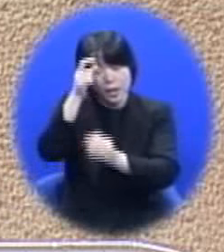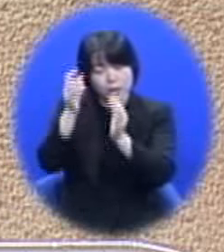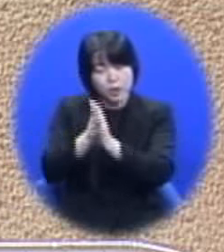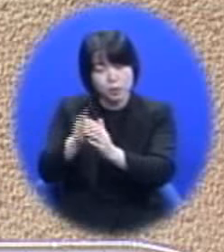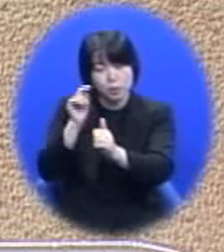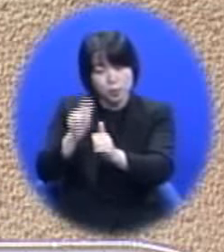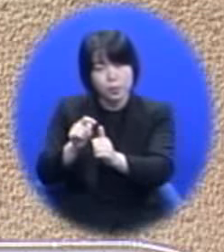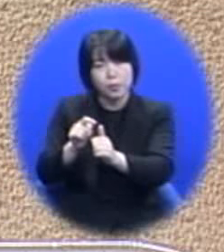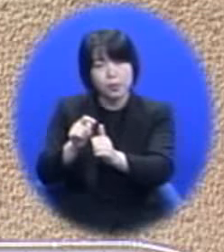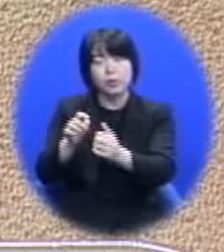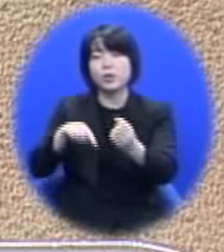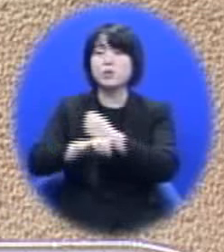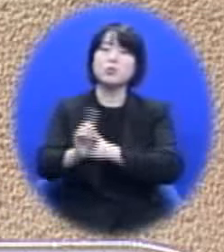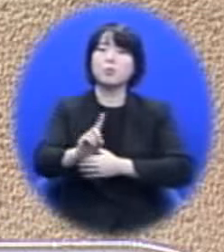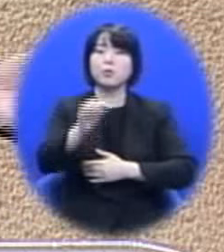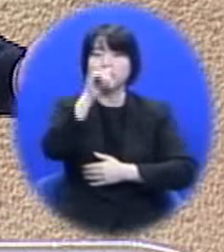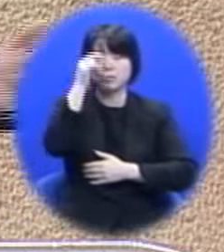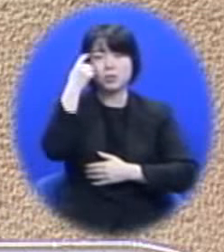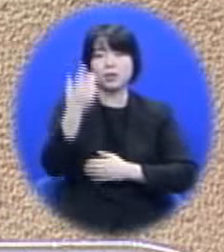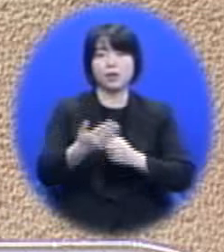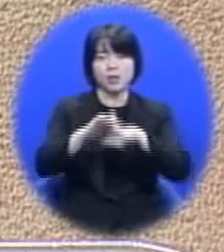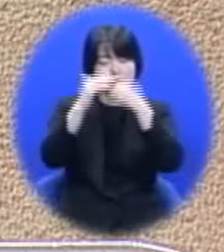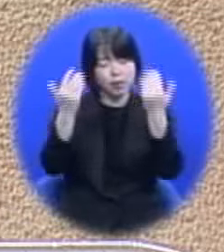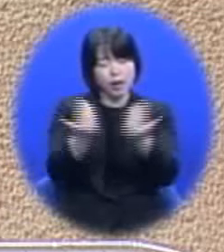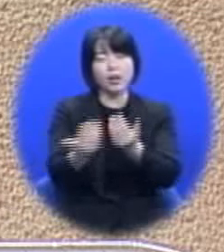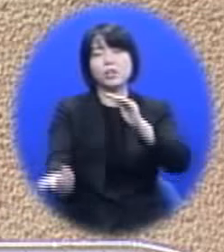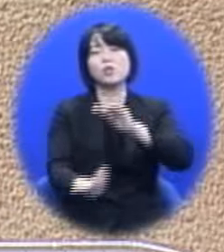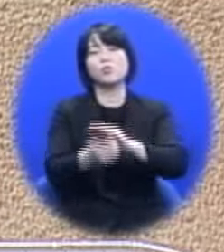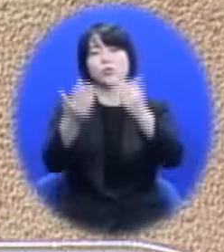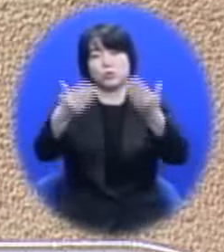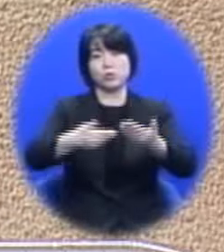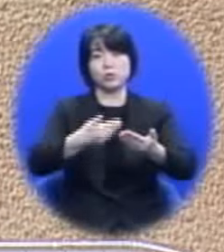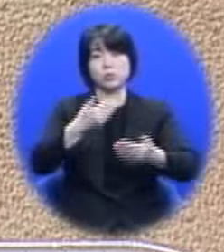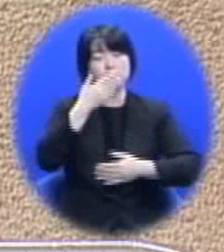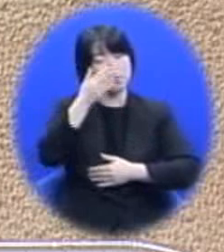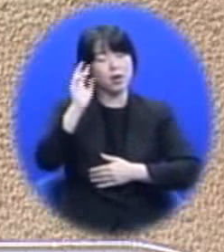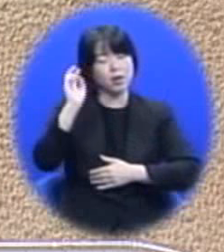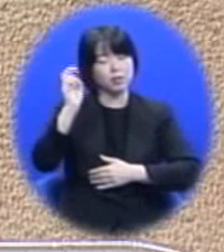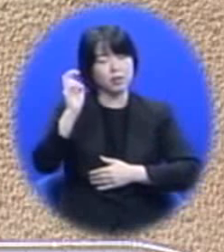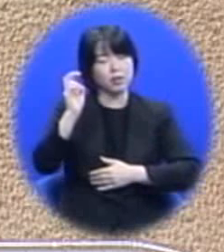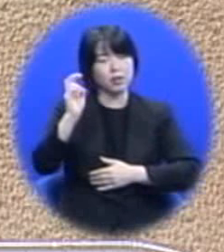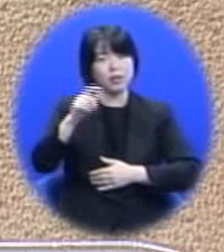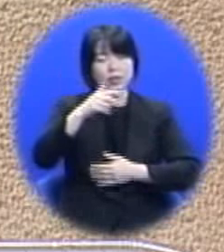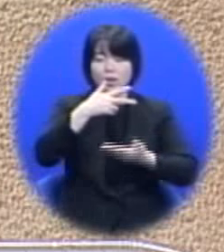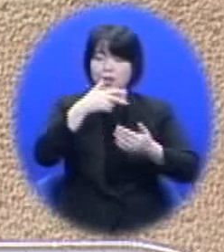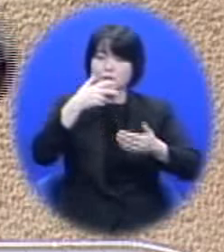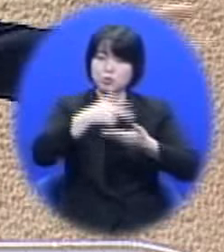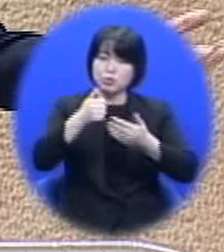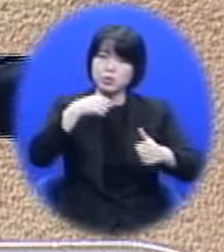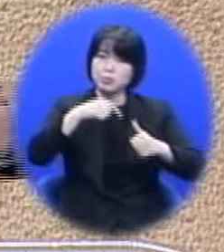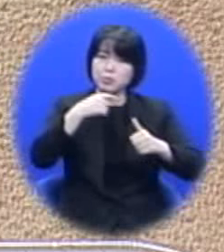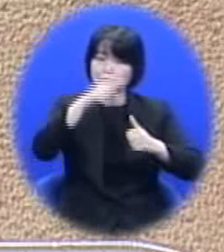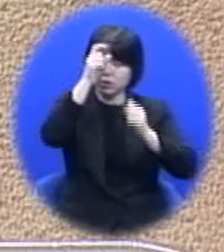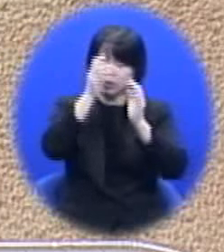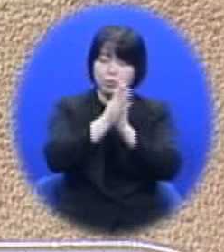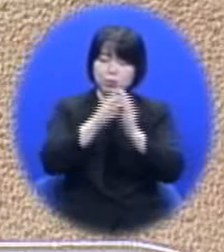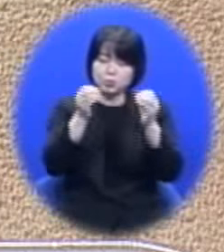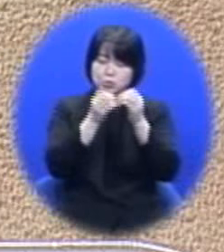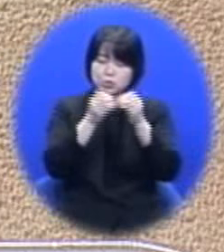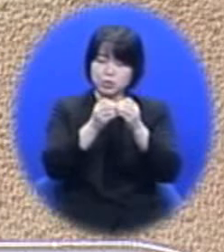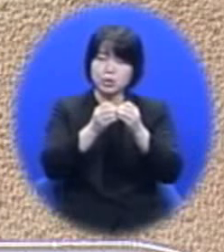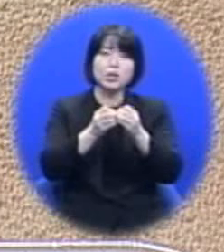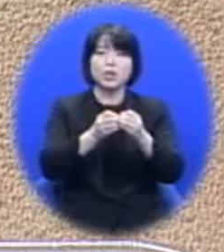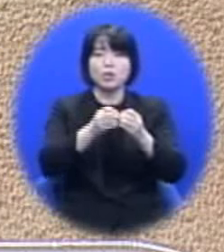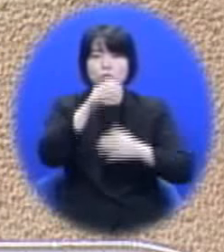그렇게 하실 이유가 뭐 있습니까? 그냥 다 이루시지 뭐. 주기도문이 중요하면 그냥 그대로 다 이루시지. 뭘